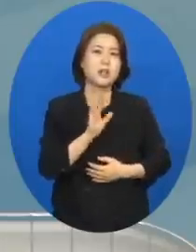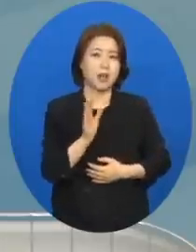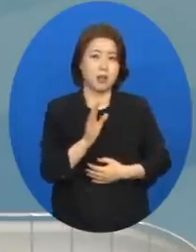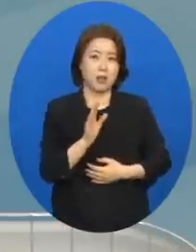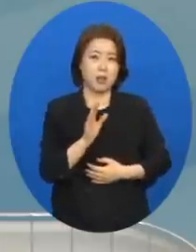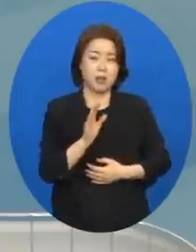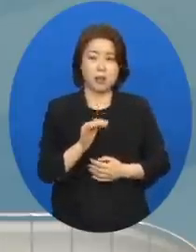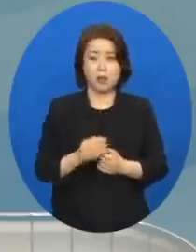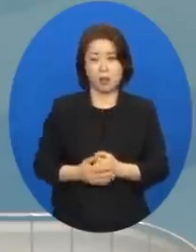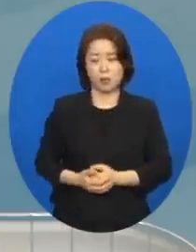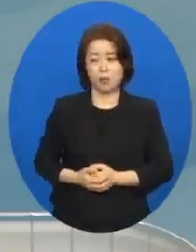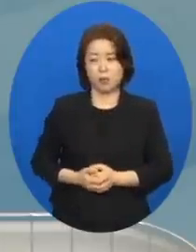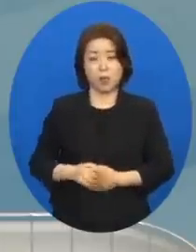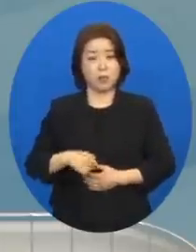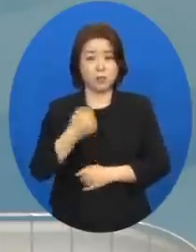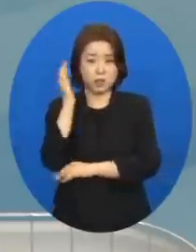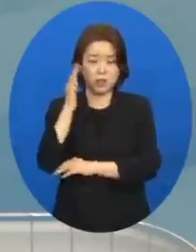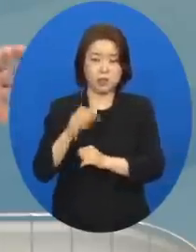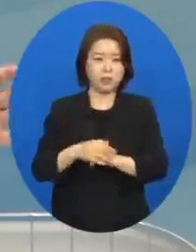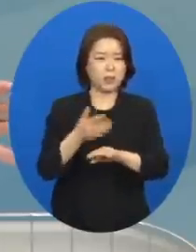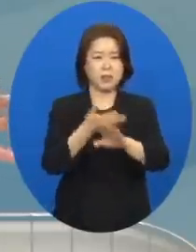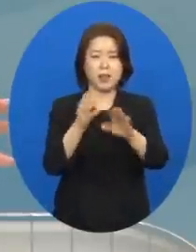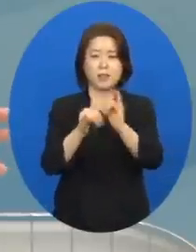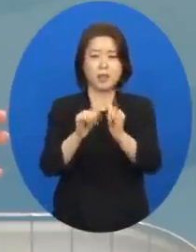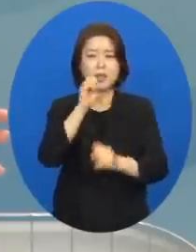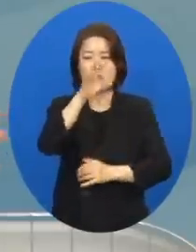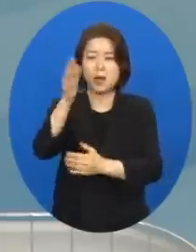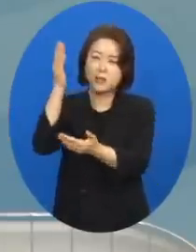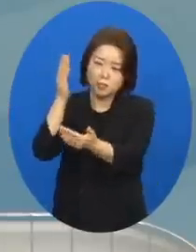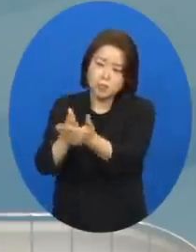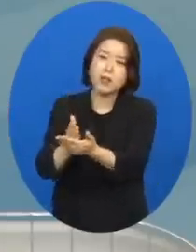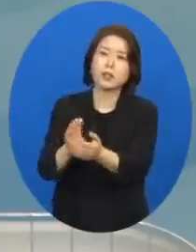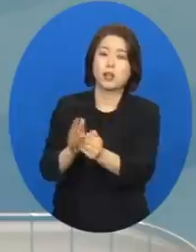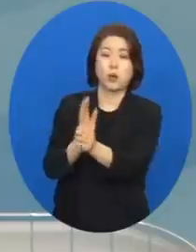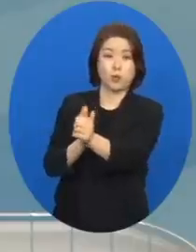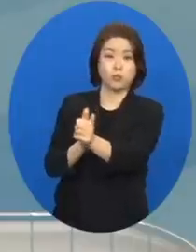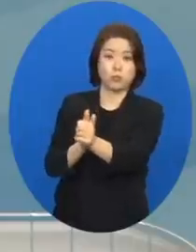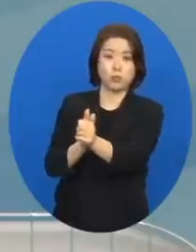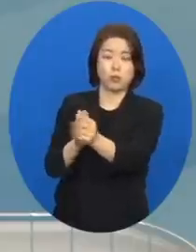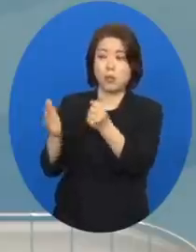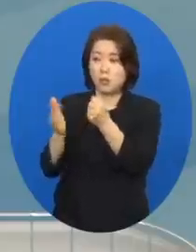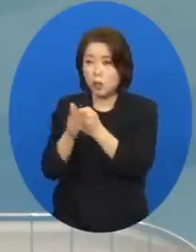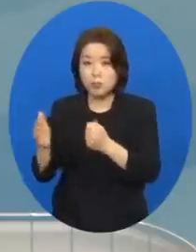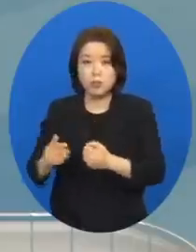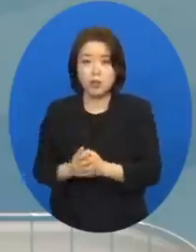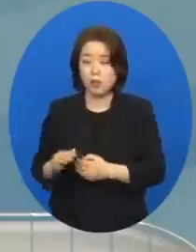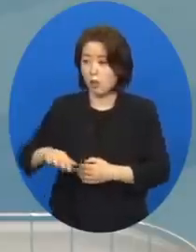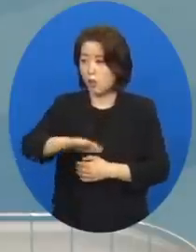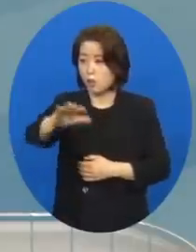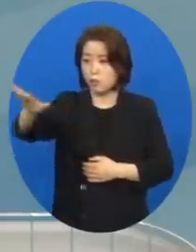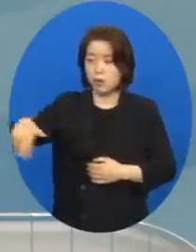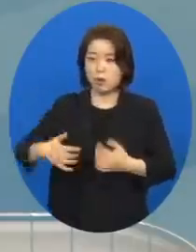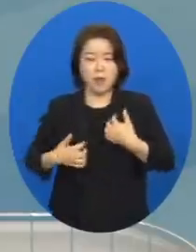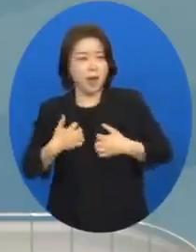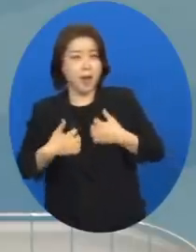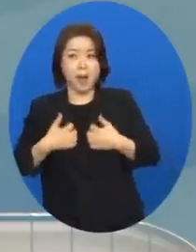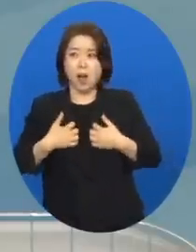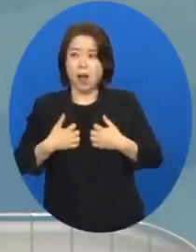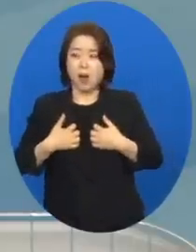그래서 자기들 이야기를 사람들에게 하지 말아달라고 요청을 하는 바람에 다들 흥분해